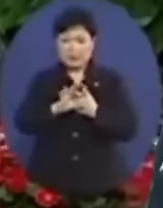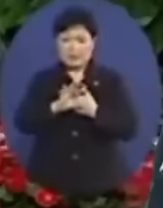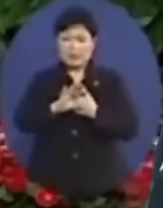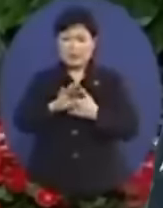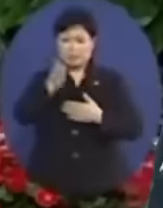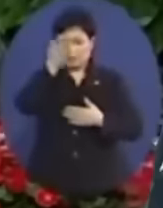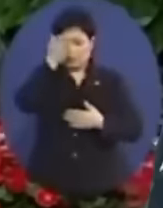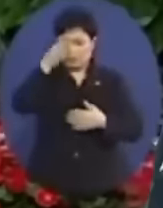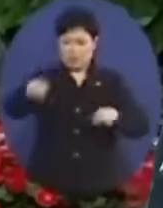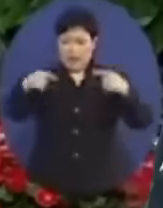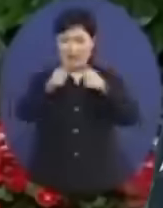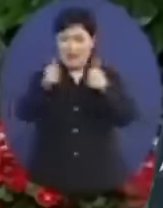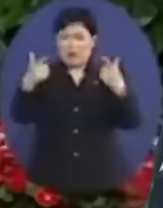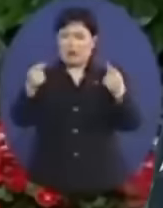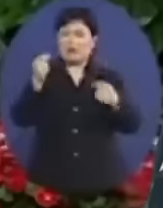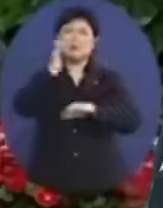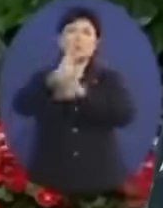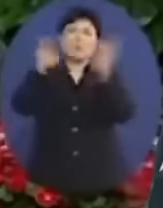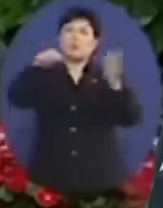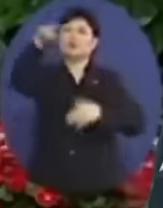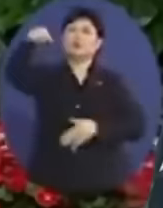같이 공중으로 들려